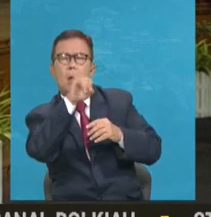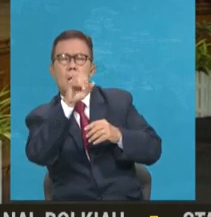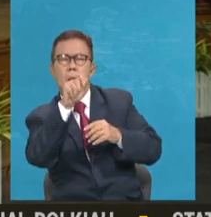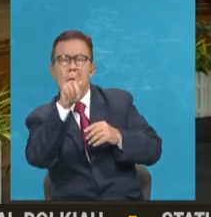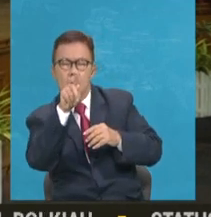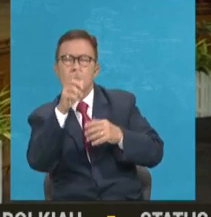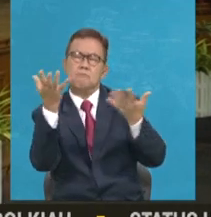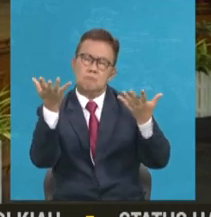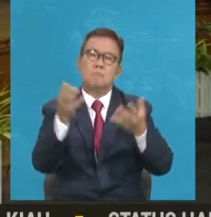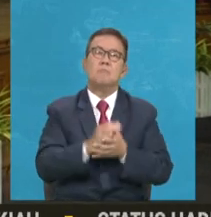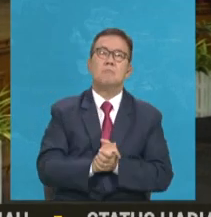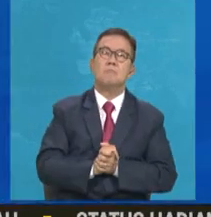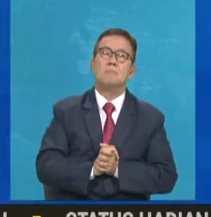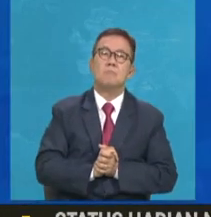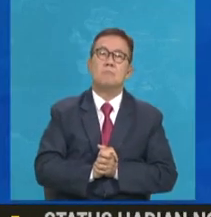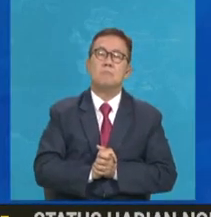bebas